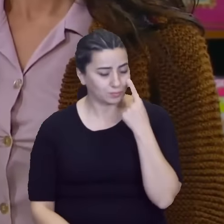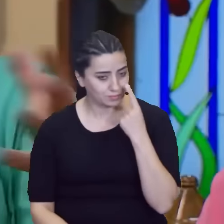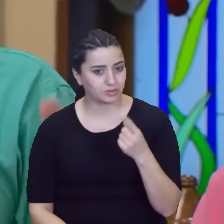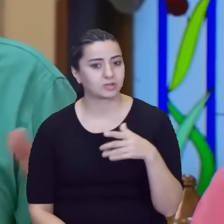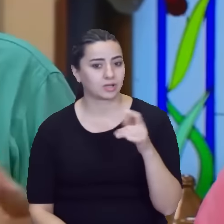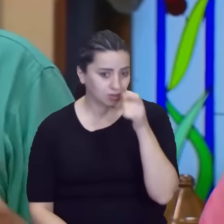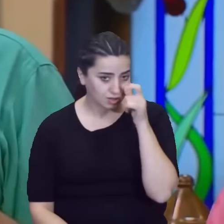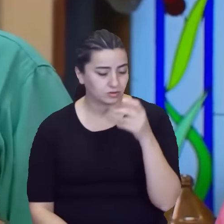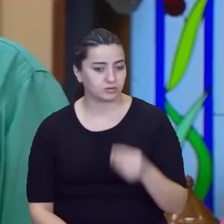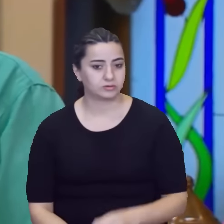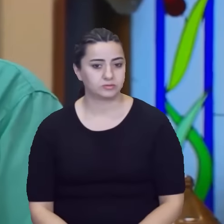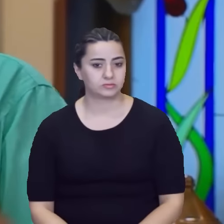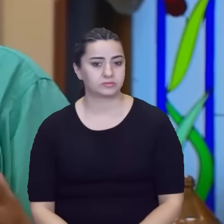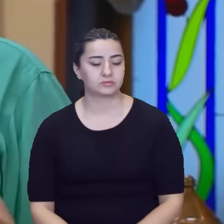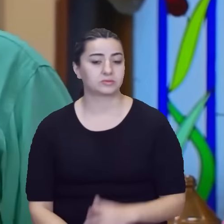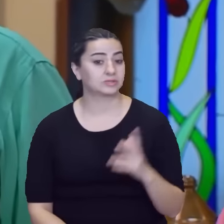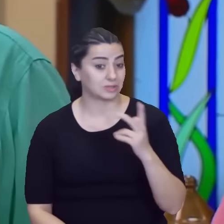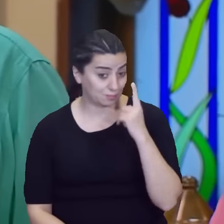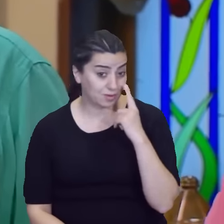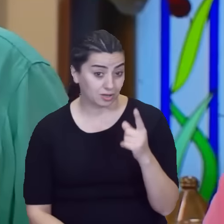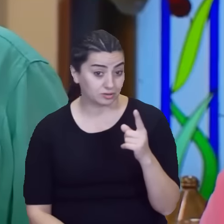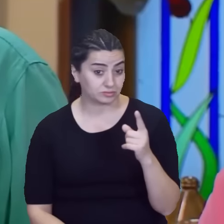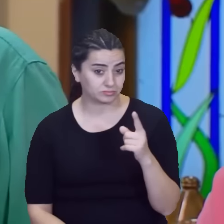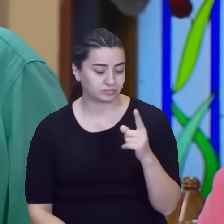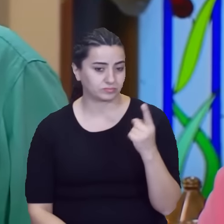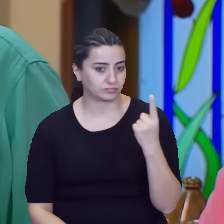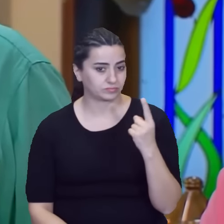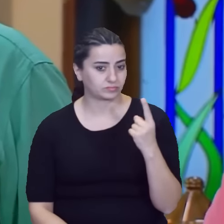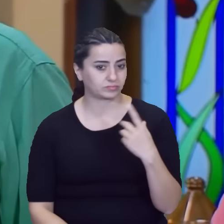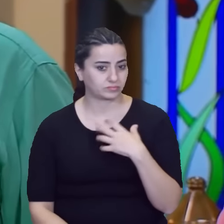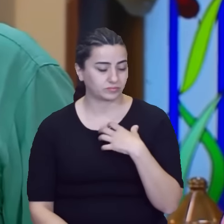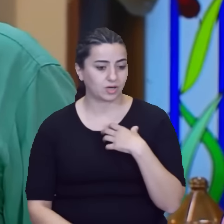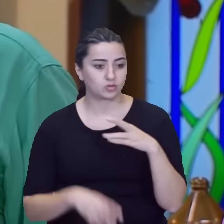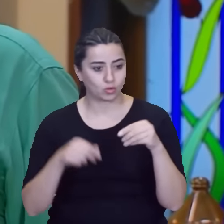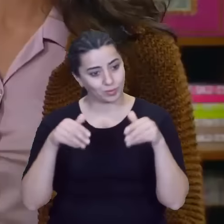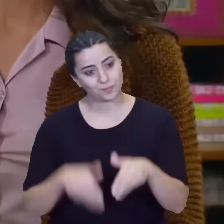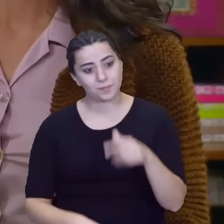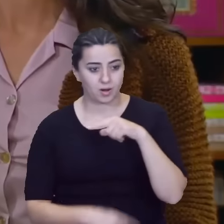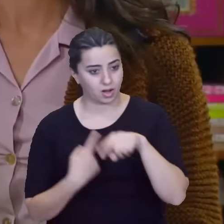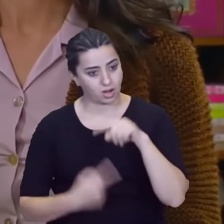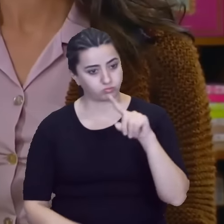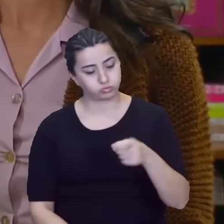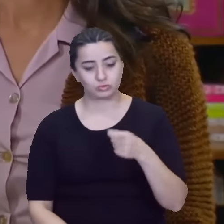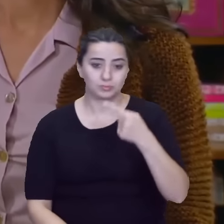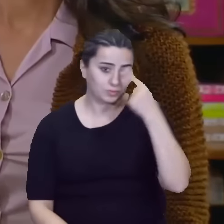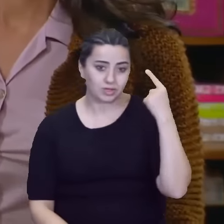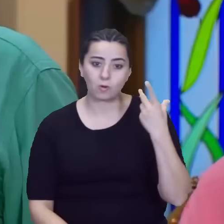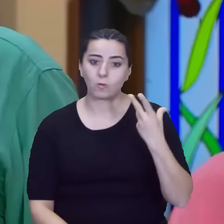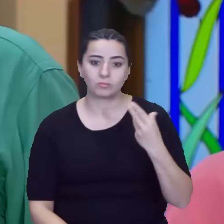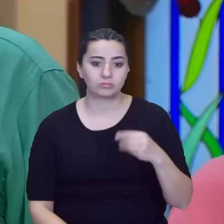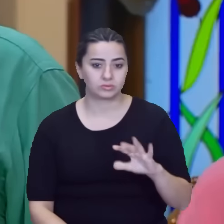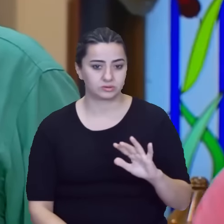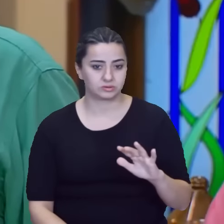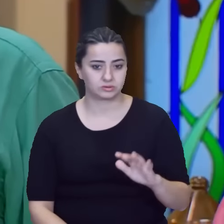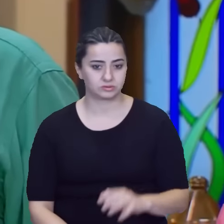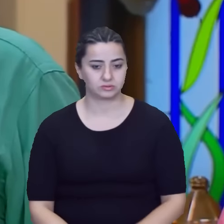ta dikkatli bakın. Hazır bakarken de bir tane kendine mezar yeri de bak. Ne mi lazım?